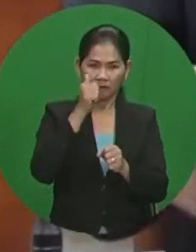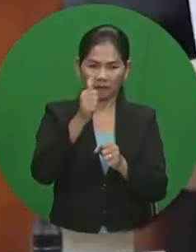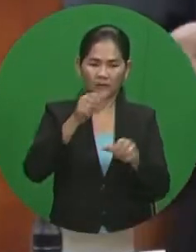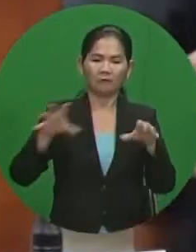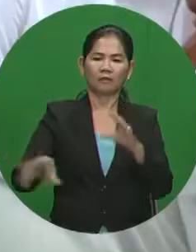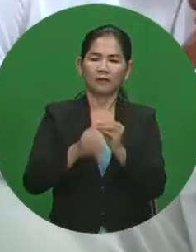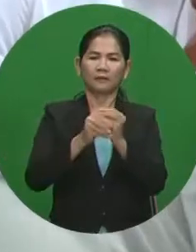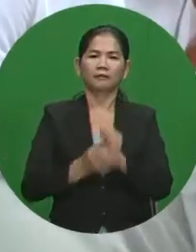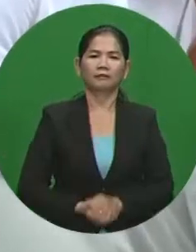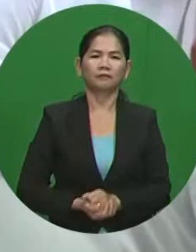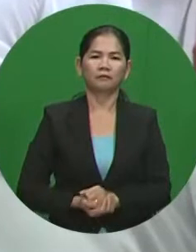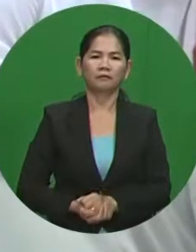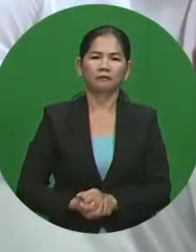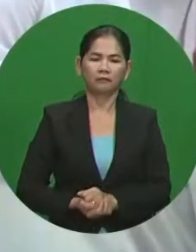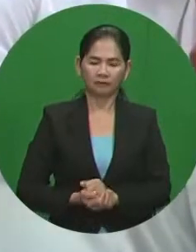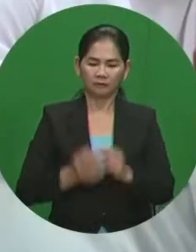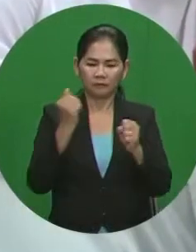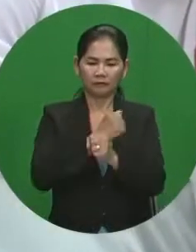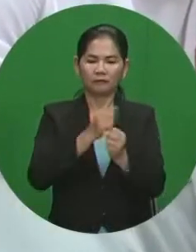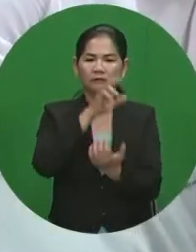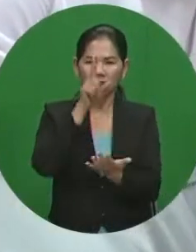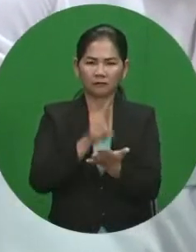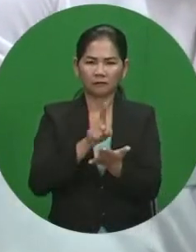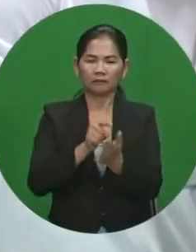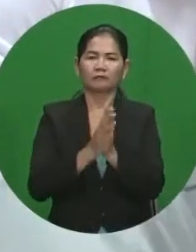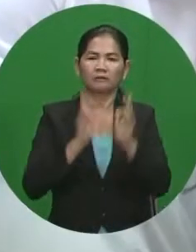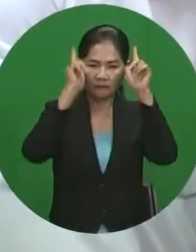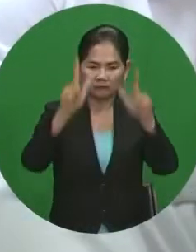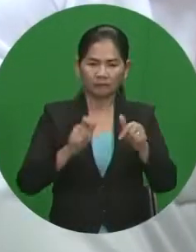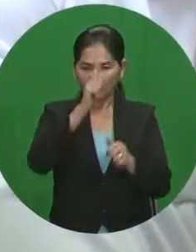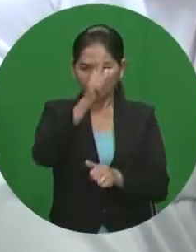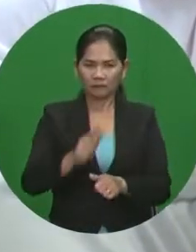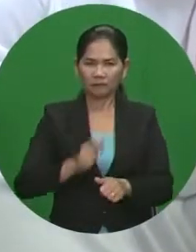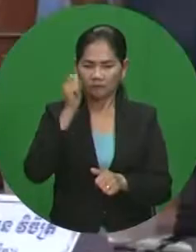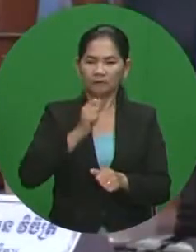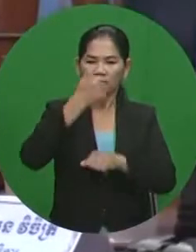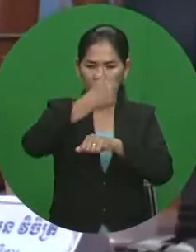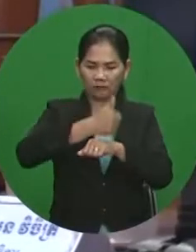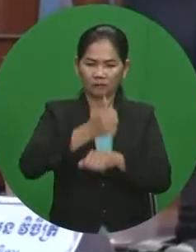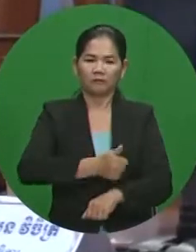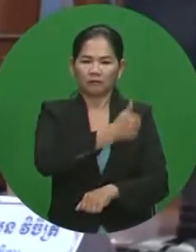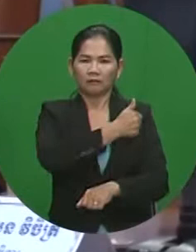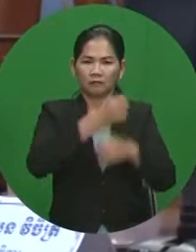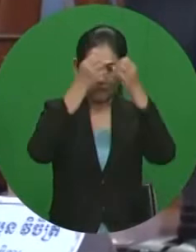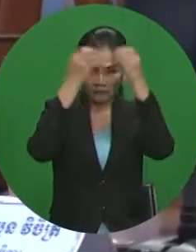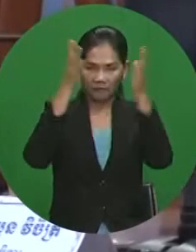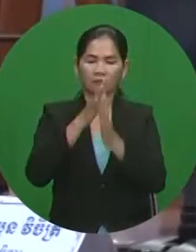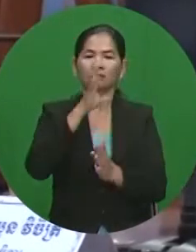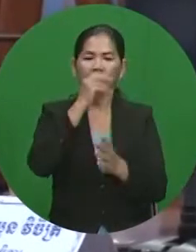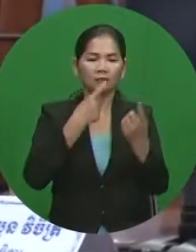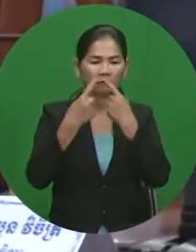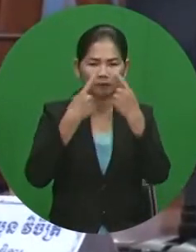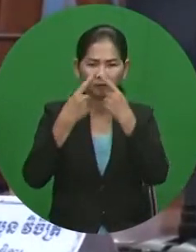ន្ថែមទៀតចំណុចការងារសំខាន់ៗដែលឯកឧត្តមលោកជំទាវជាថ្នាក់ដឹកនាំក្រសួងព័ត៌មានលើកមកពិភាក្សា